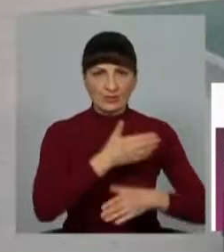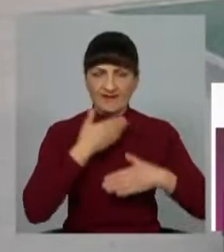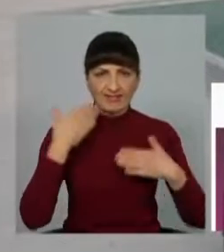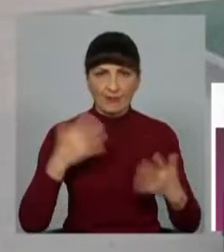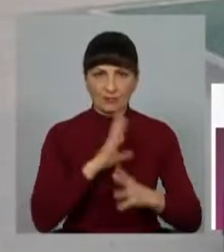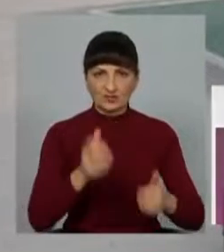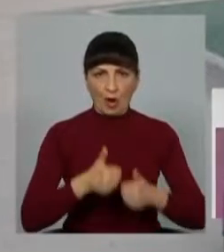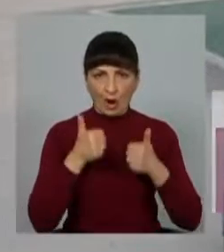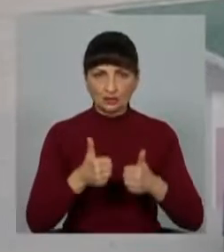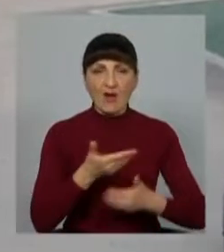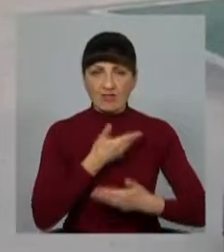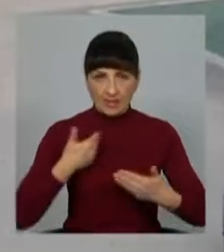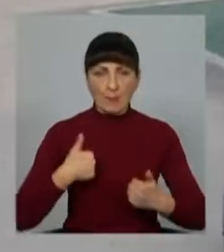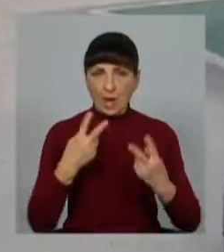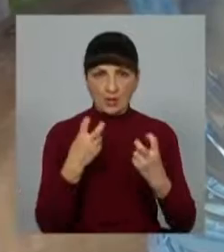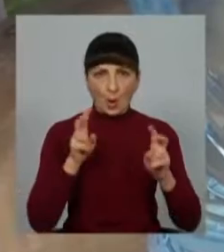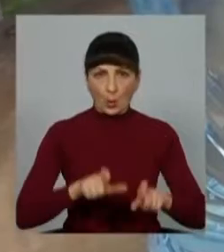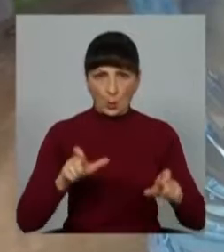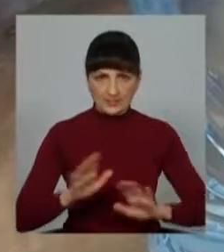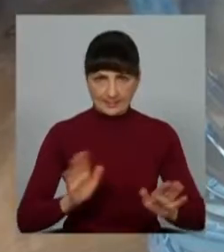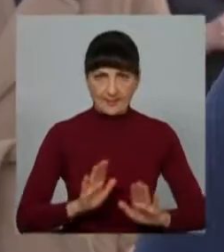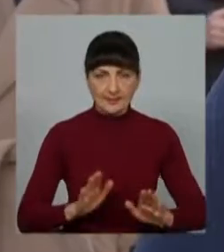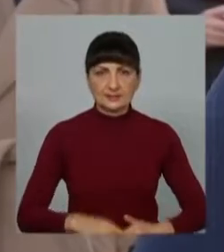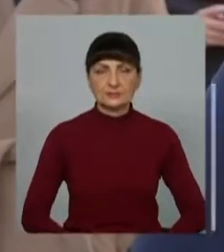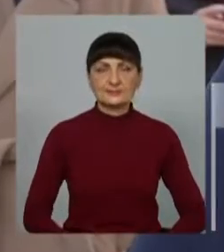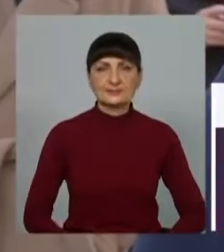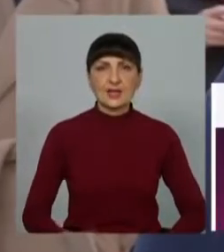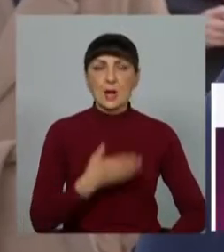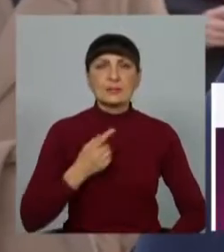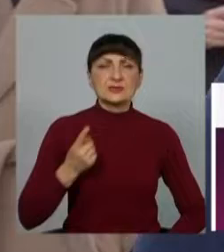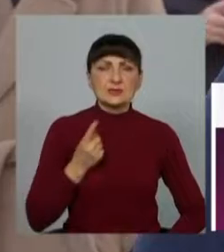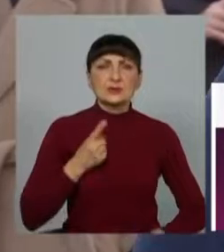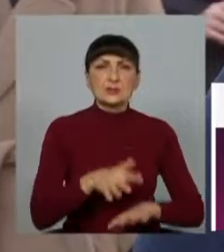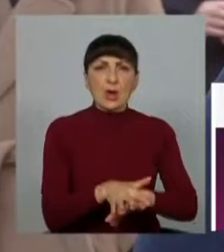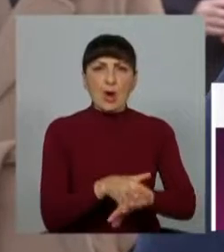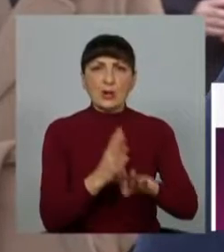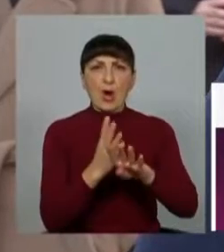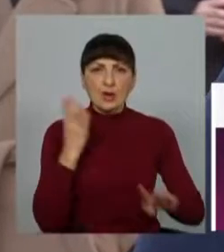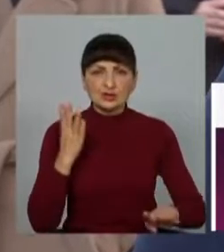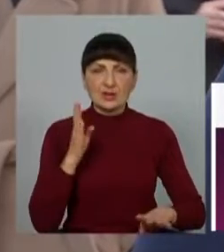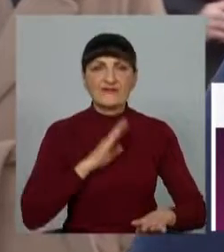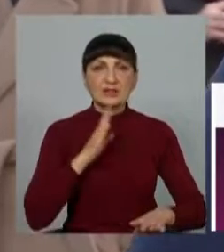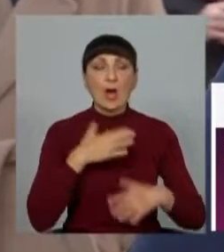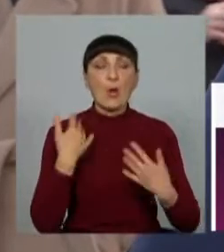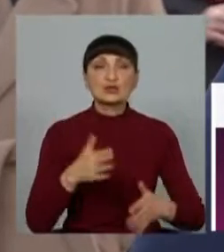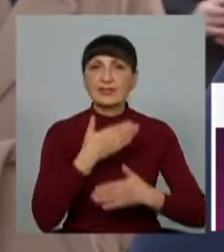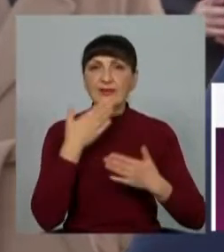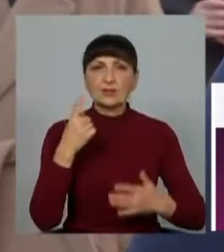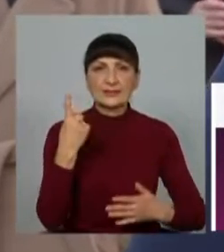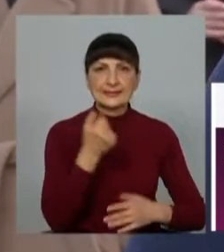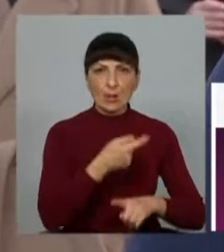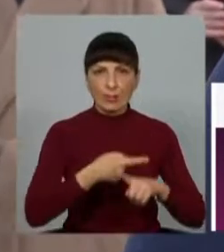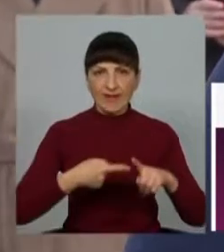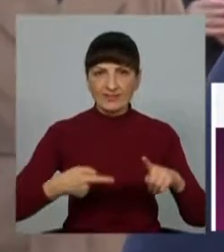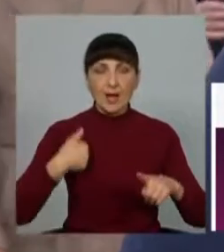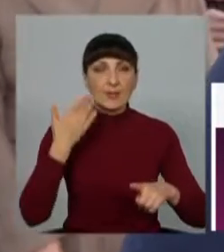проблемами. Получается, нас за людей не считают? Мы долго стояли в очереди за жильем. Воды уже нет примерно полторы недели.